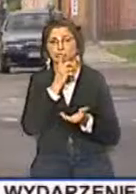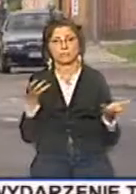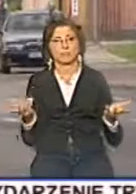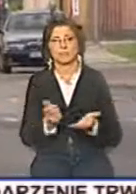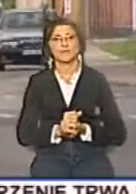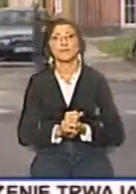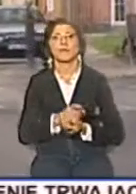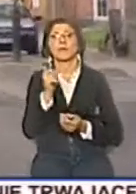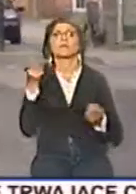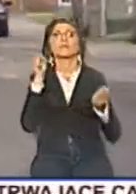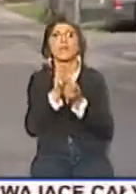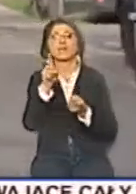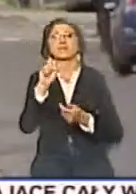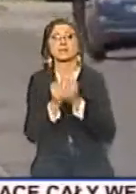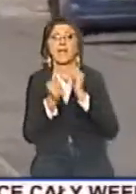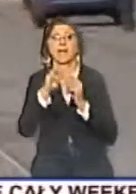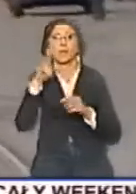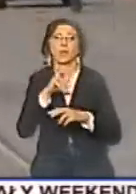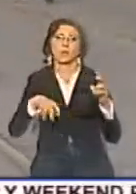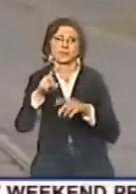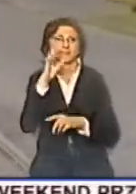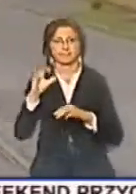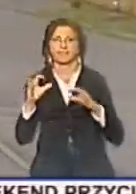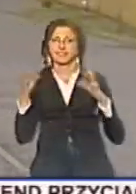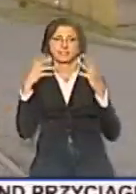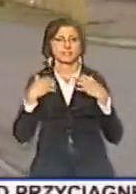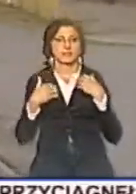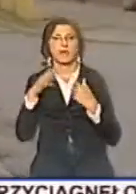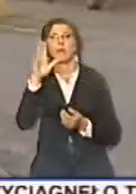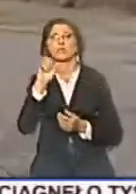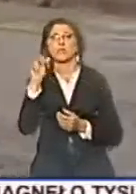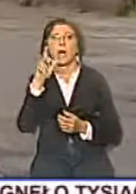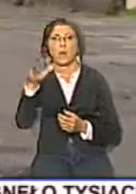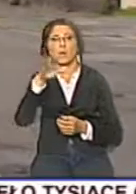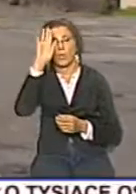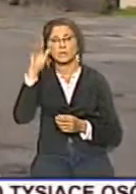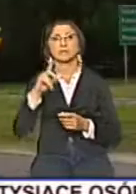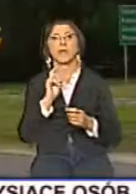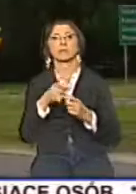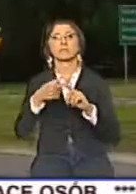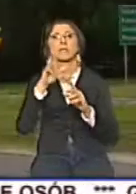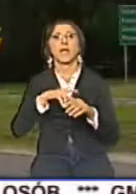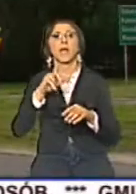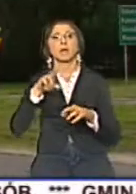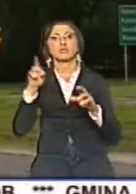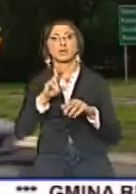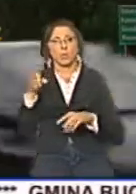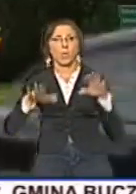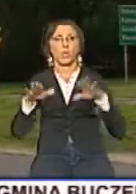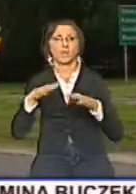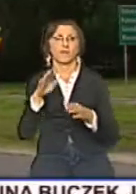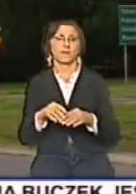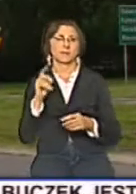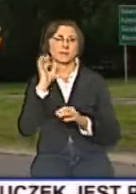na razie. Przeciwko radykalnym zmianom w ruchu miejskim zaprotestował m.in. Tomasz Burzałek z Łódzkiej Inicjatywy na rzecz Zrównoważonego